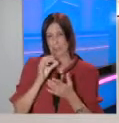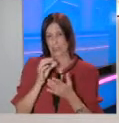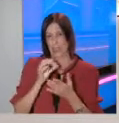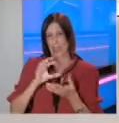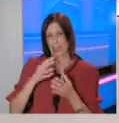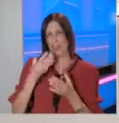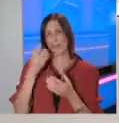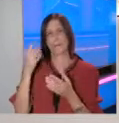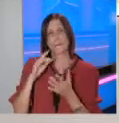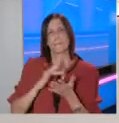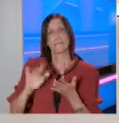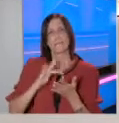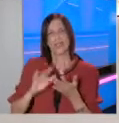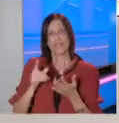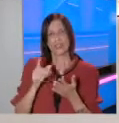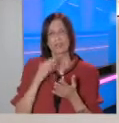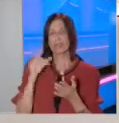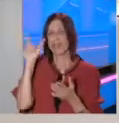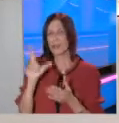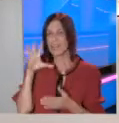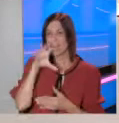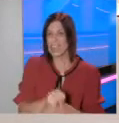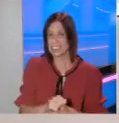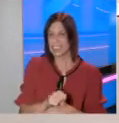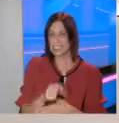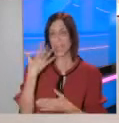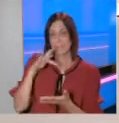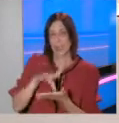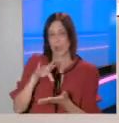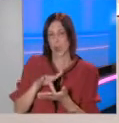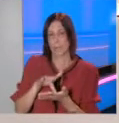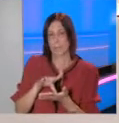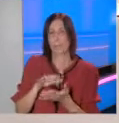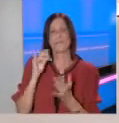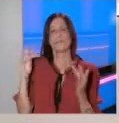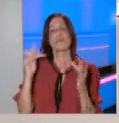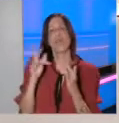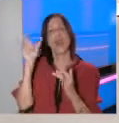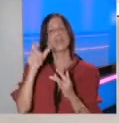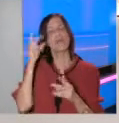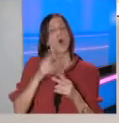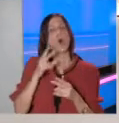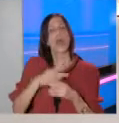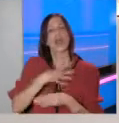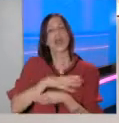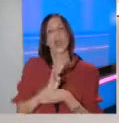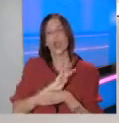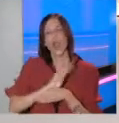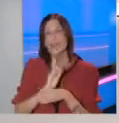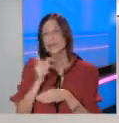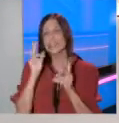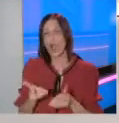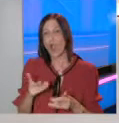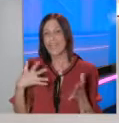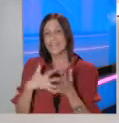אם אדם נתפס שהיה במקום מול אדם שחולה בקורונה, מי שיכול לוודא את זה,